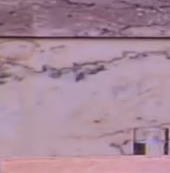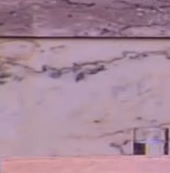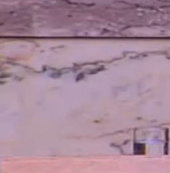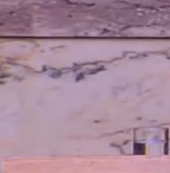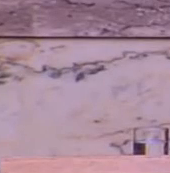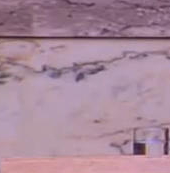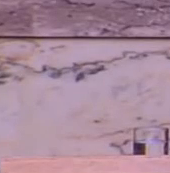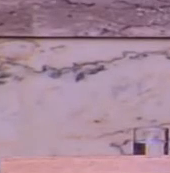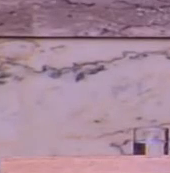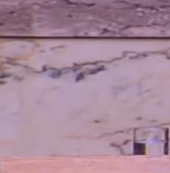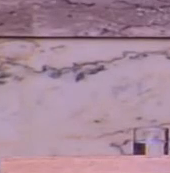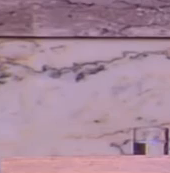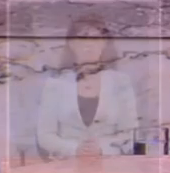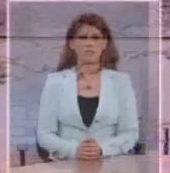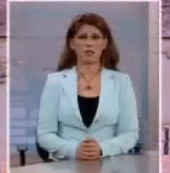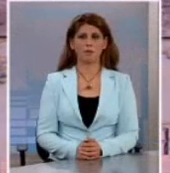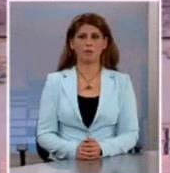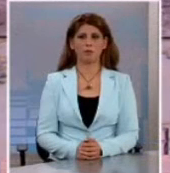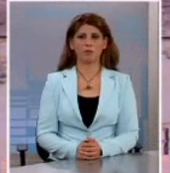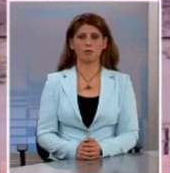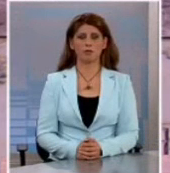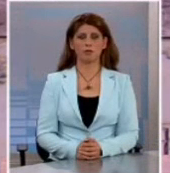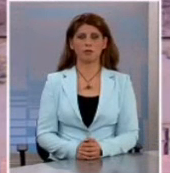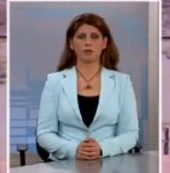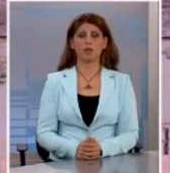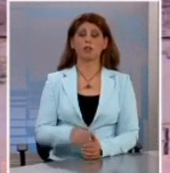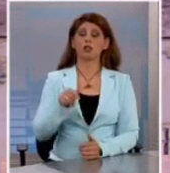Ευχαριστούμε. Το λόγο έχει ο αρχηγός του